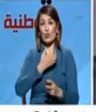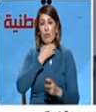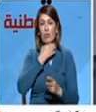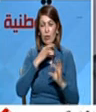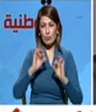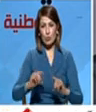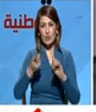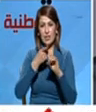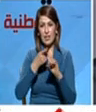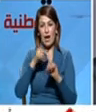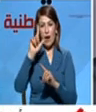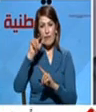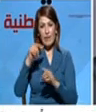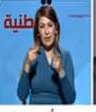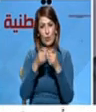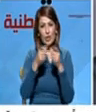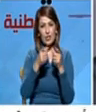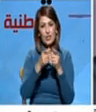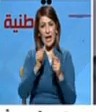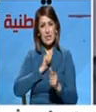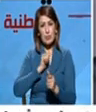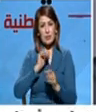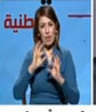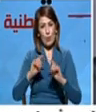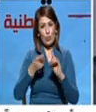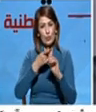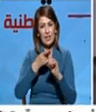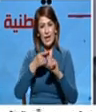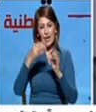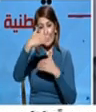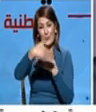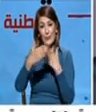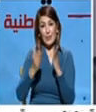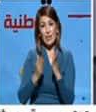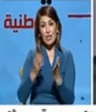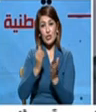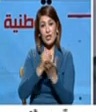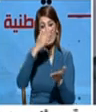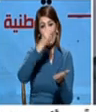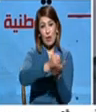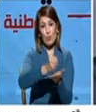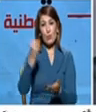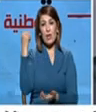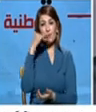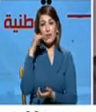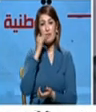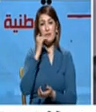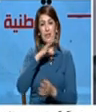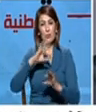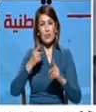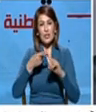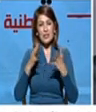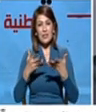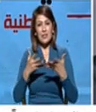اه عن وكالات مختصه ومش مكتب يريد بالنسبه لل طرد والابحاث البريد السريع انا وكاله مختصه اكثر من